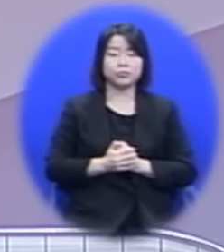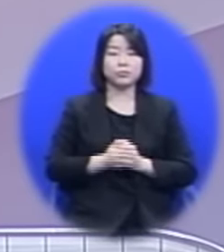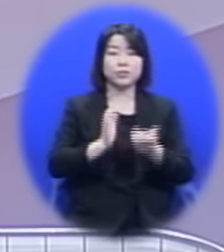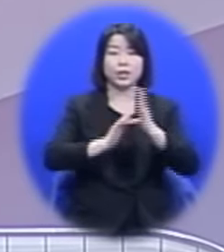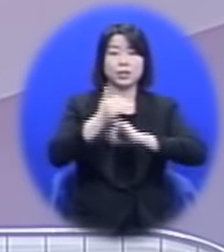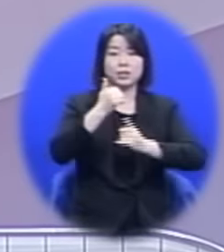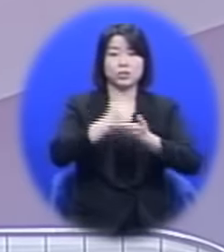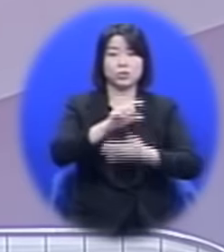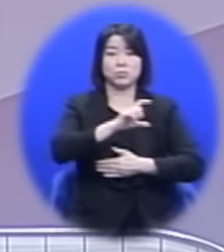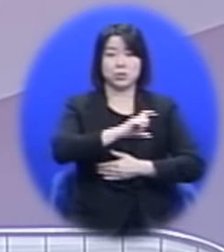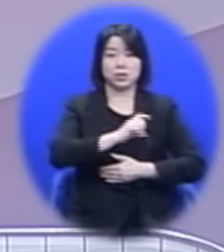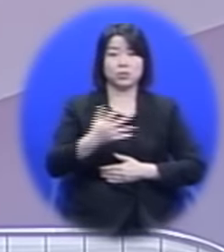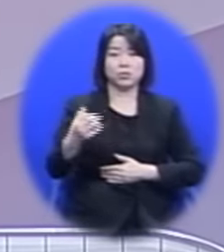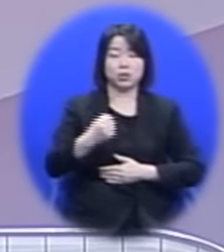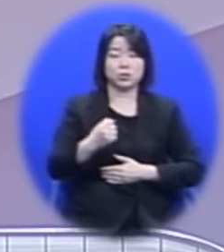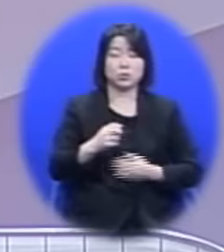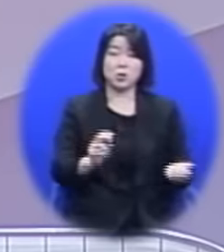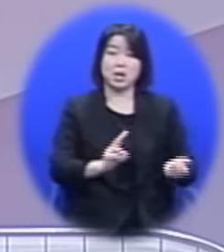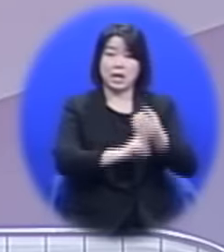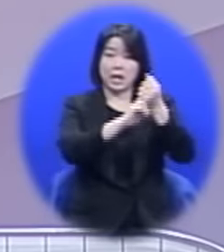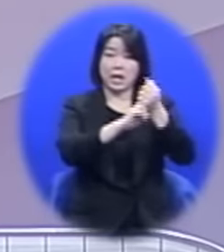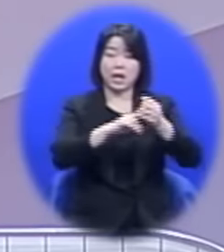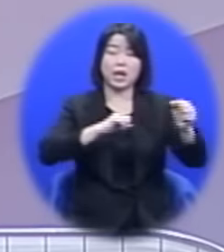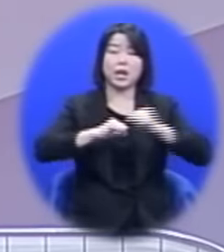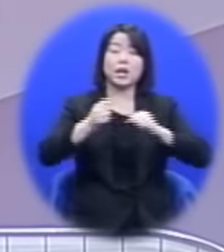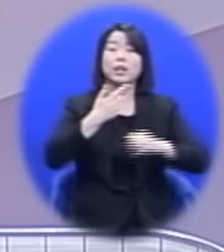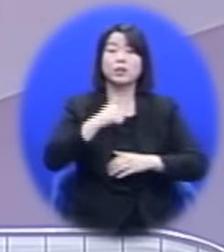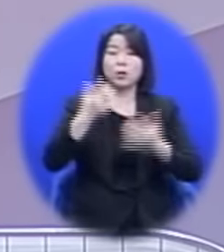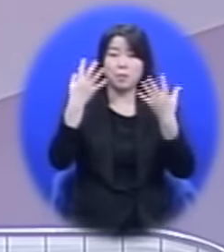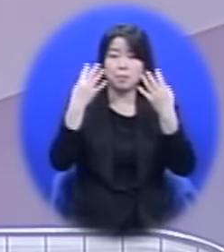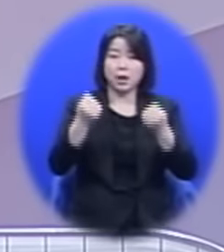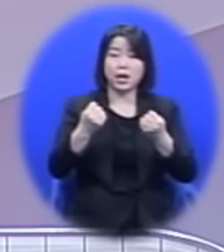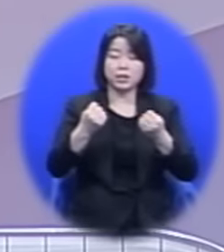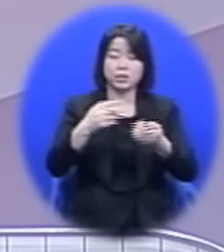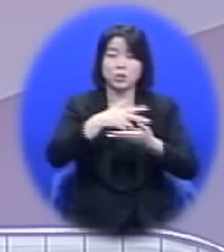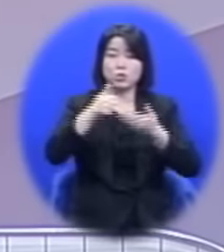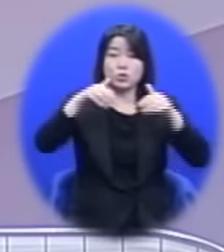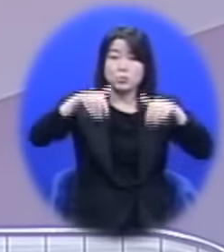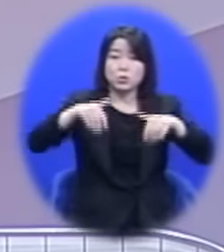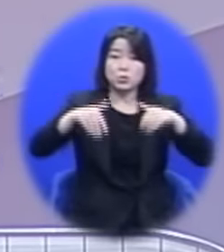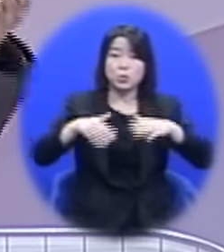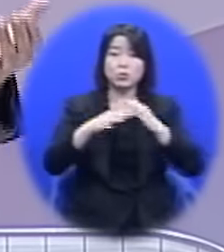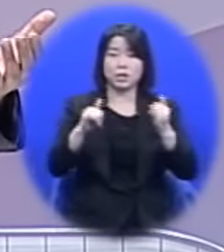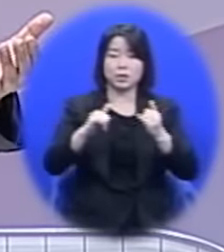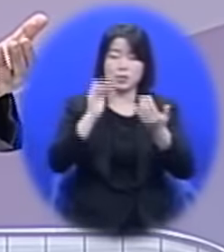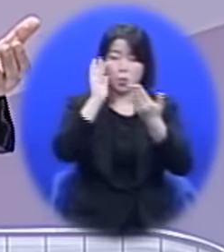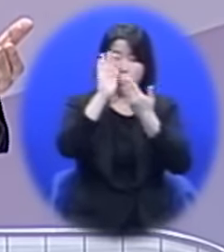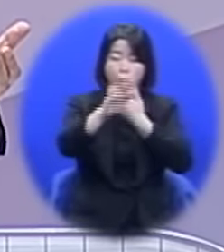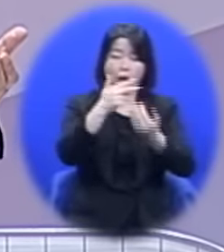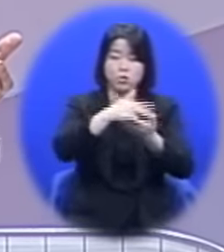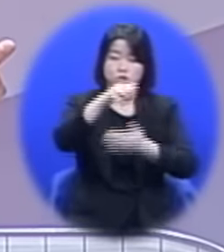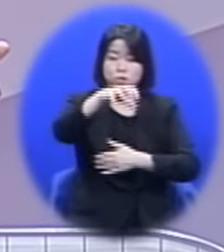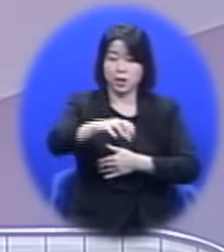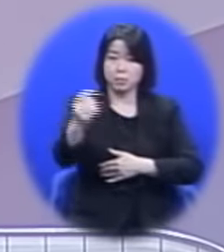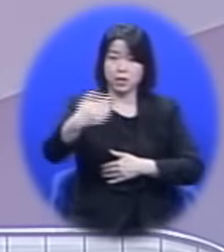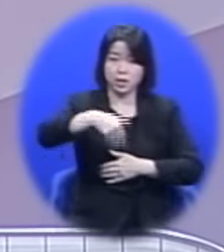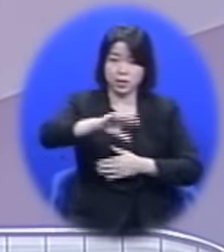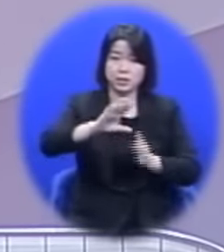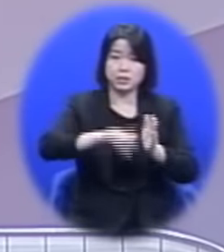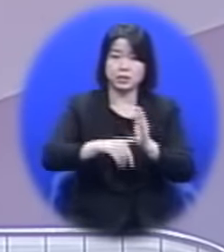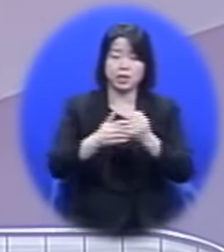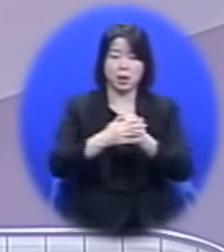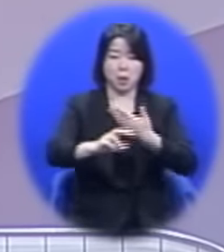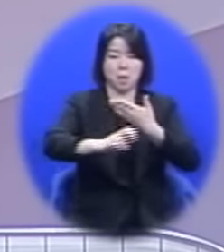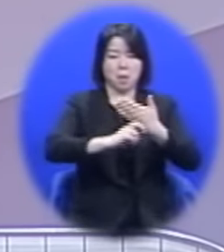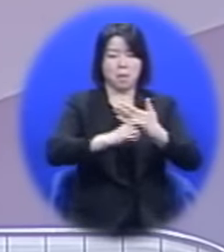예수님의 이름으로 기적과 이사를 행했던 많은 주의 종들이 나중에 주님 앞에 갔을 때